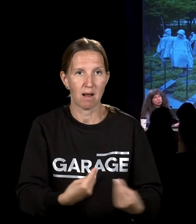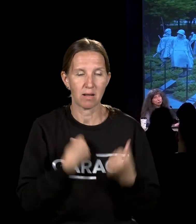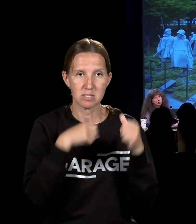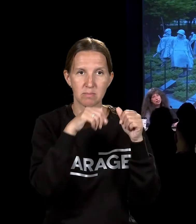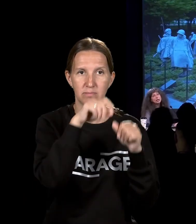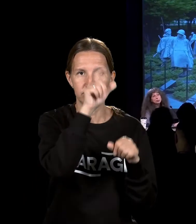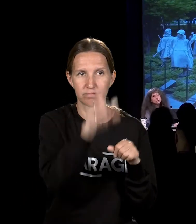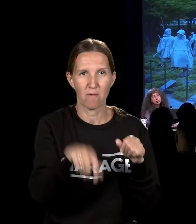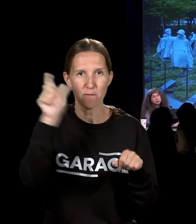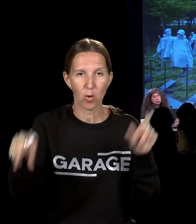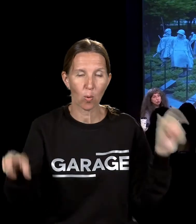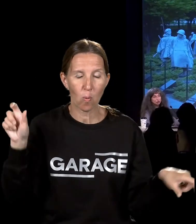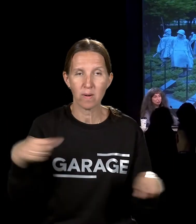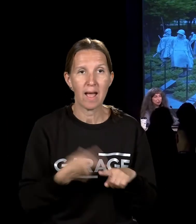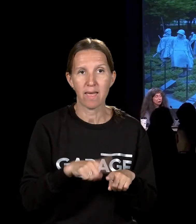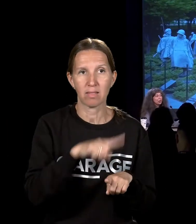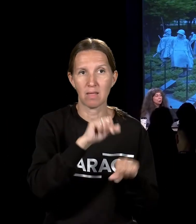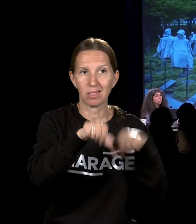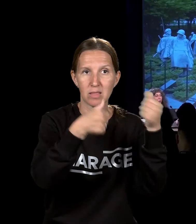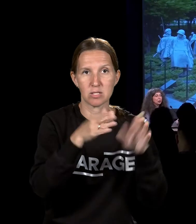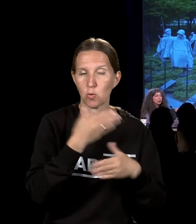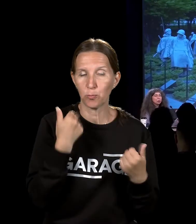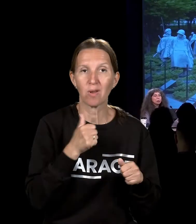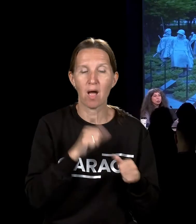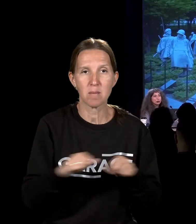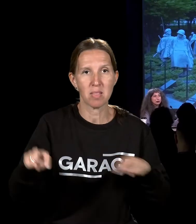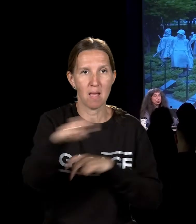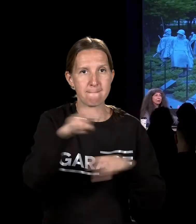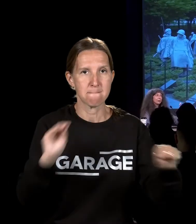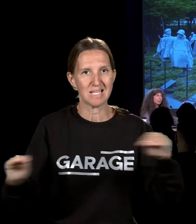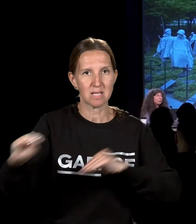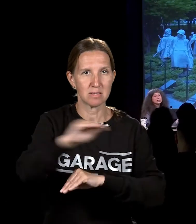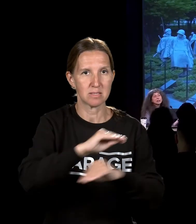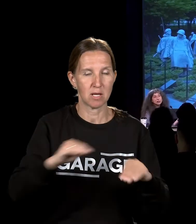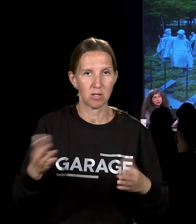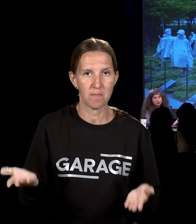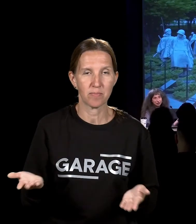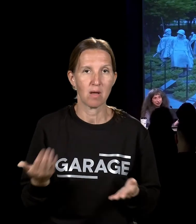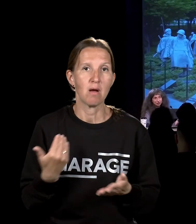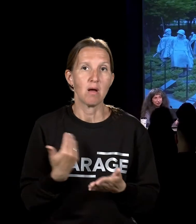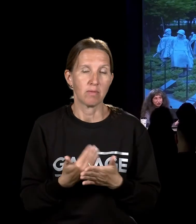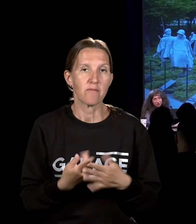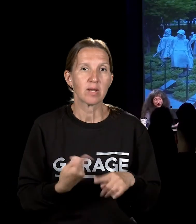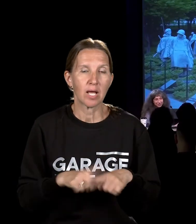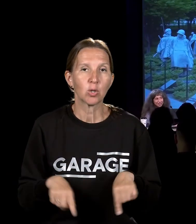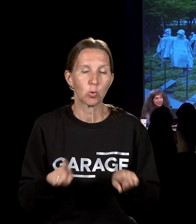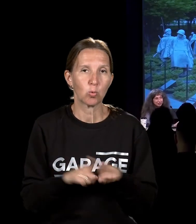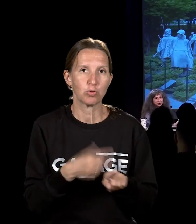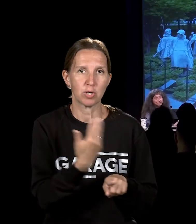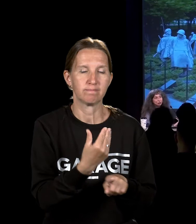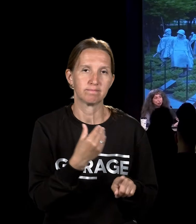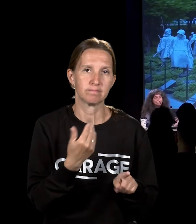реализма этих фигур и то, что это не скульптура, а мизансцена, и некий environment,